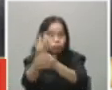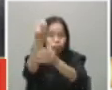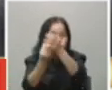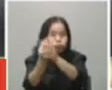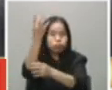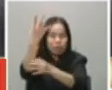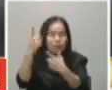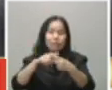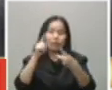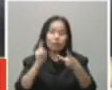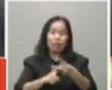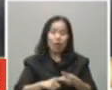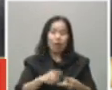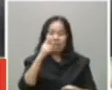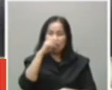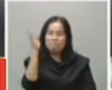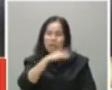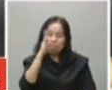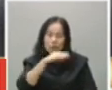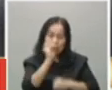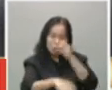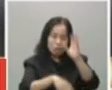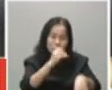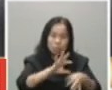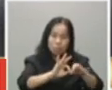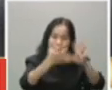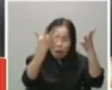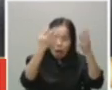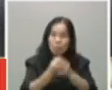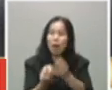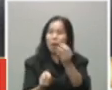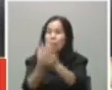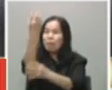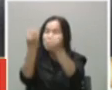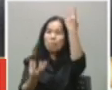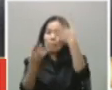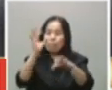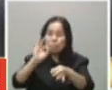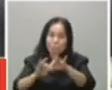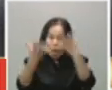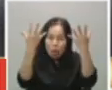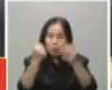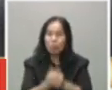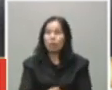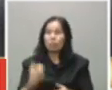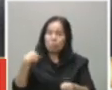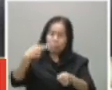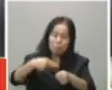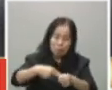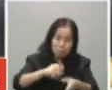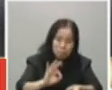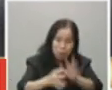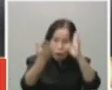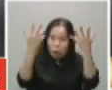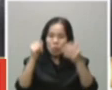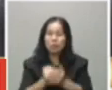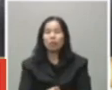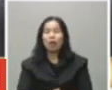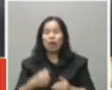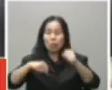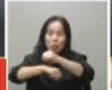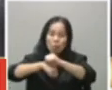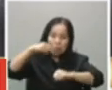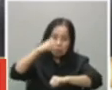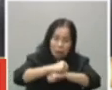ป่าเผาขยะเกิดจากควันท่อไอเสียรถยนต์เกิดการเผาเชื้อเพลิงนะครับเกิดจากการก่อสร้